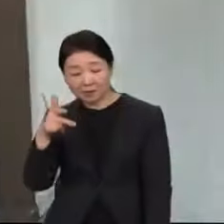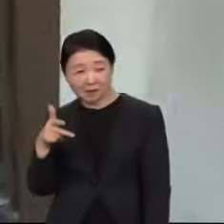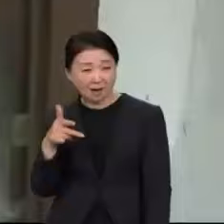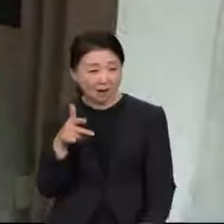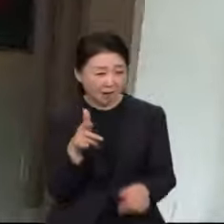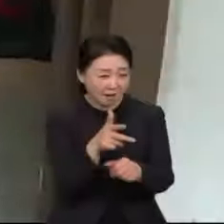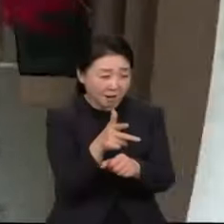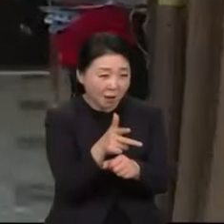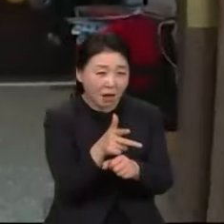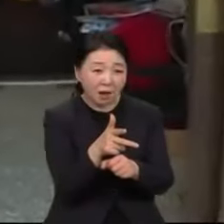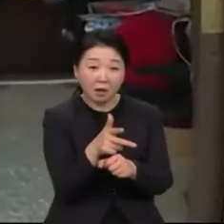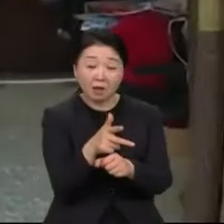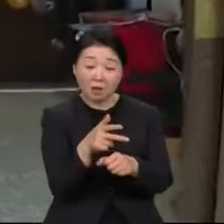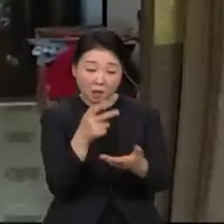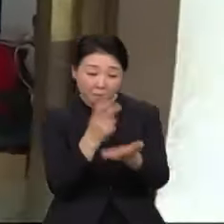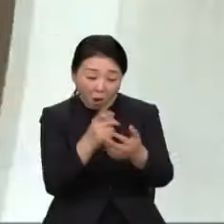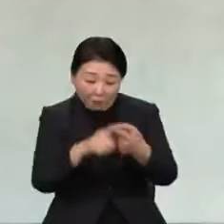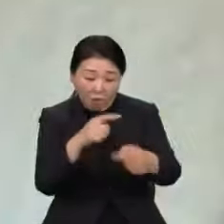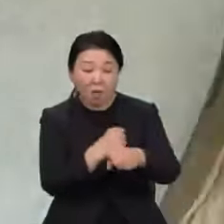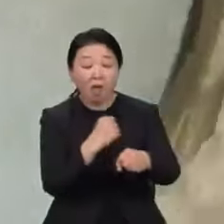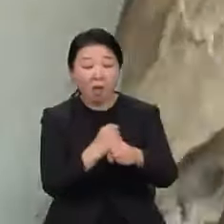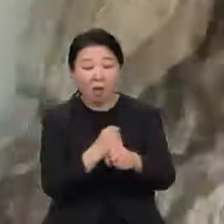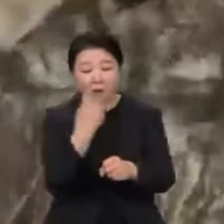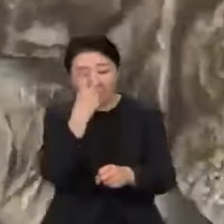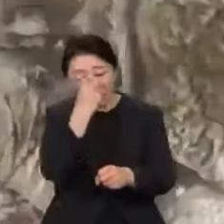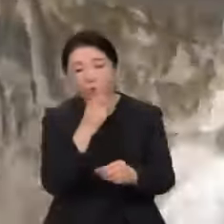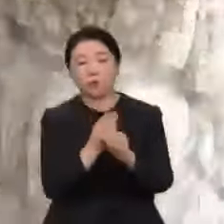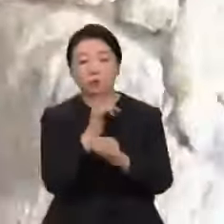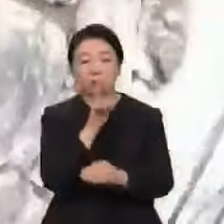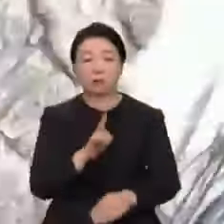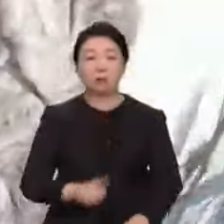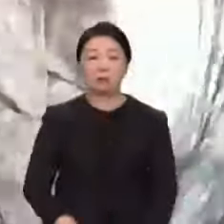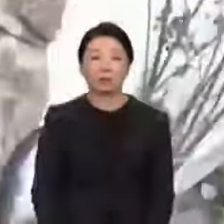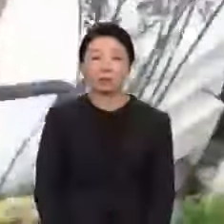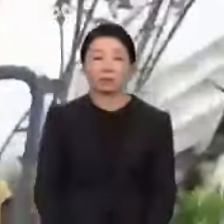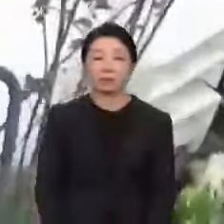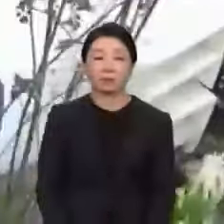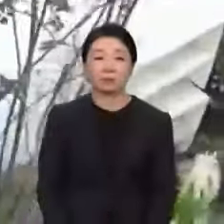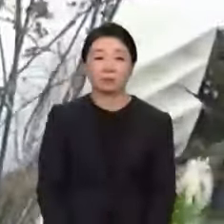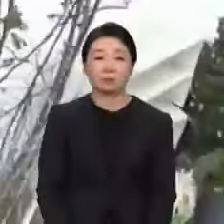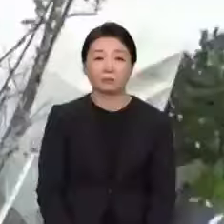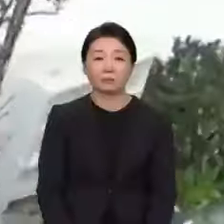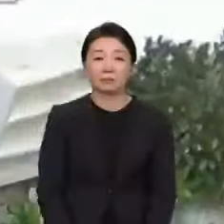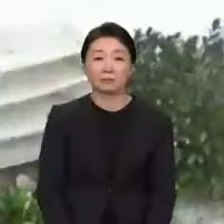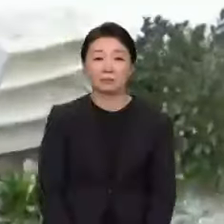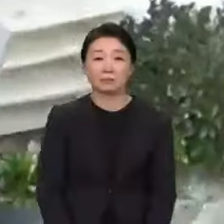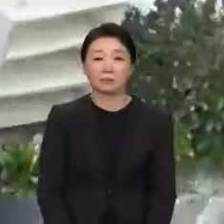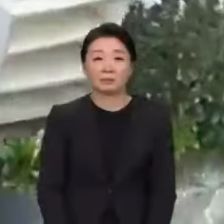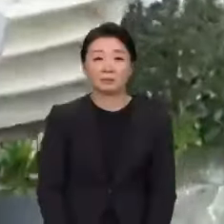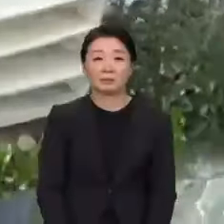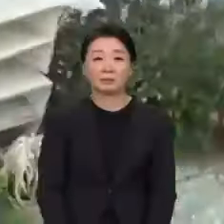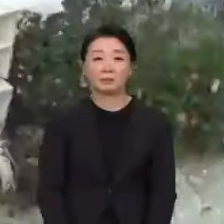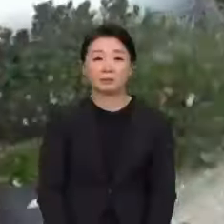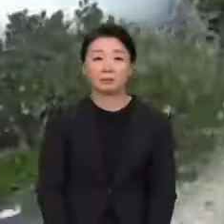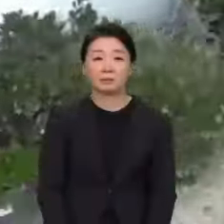지침을 준수했다며 사건을 면밀히 조사 중이라고 밝혔습니다. 로스앤젤레스에서 JTBC